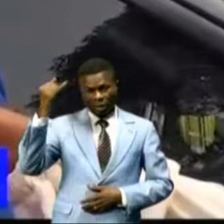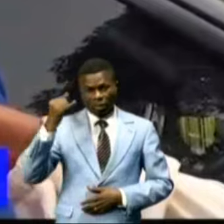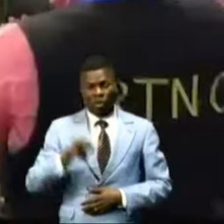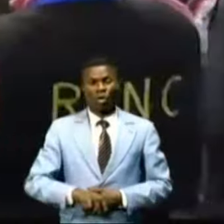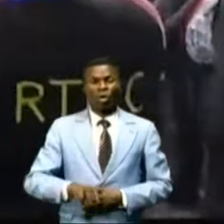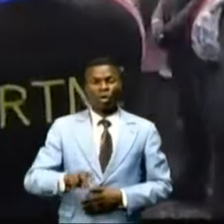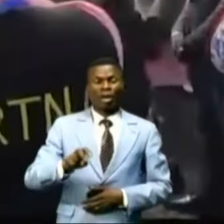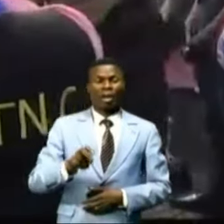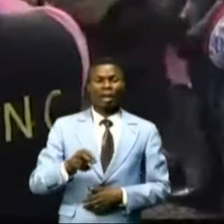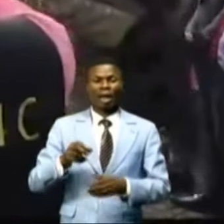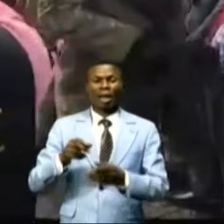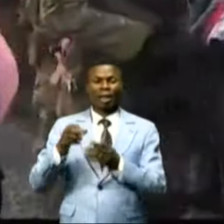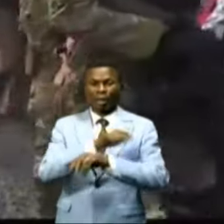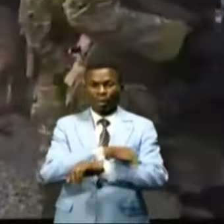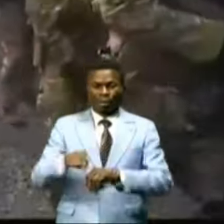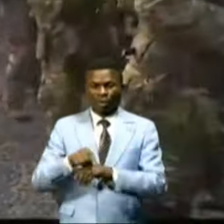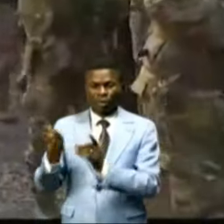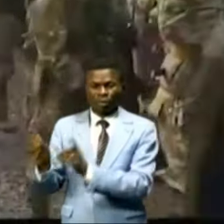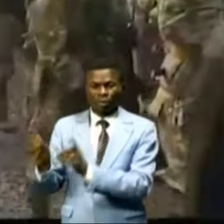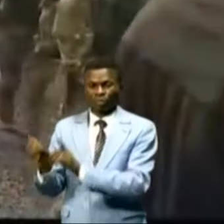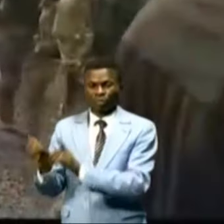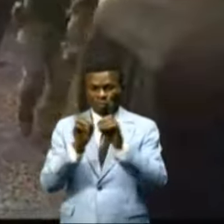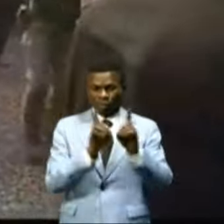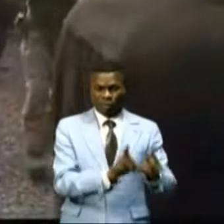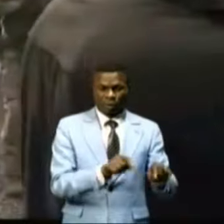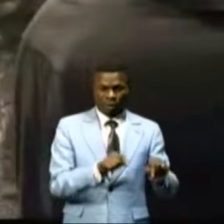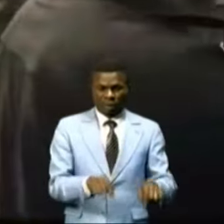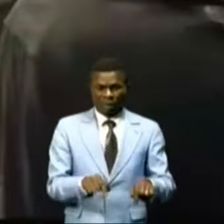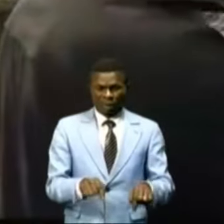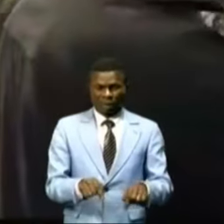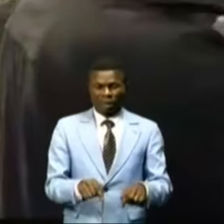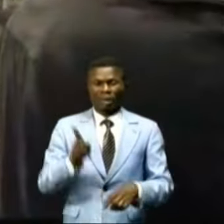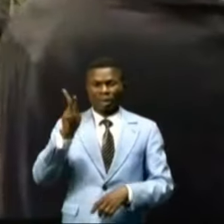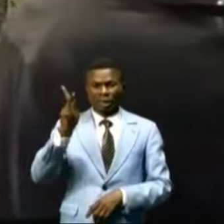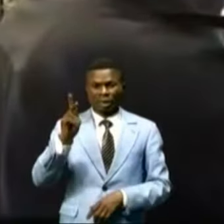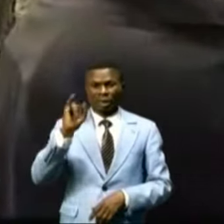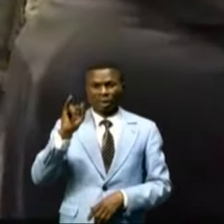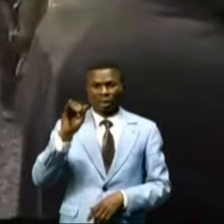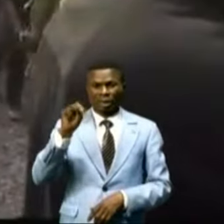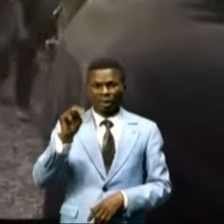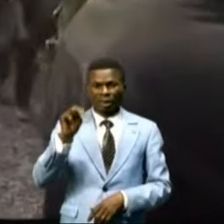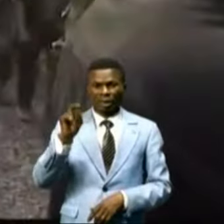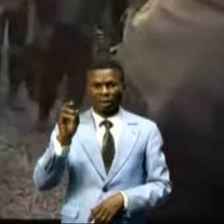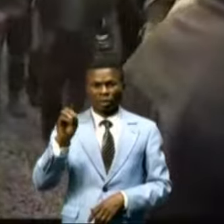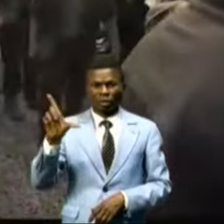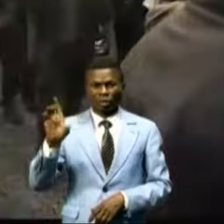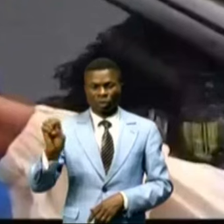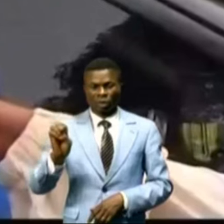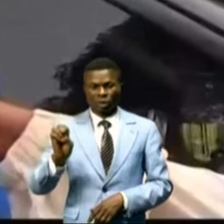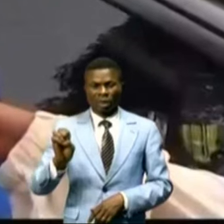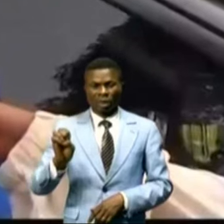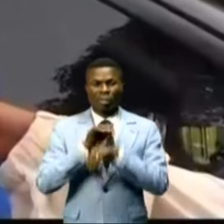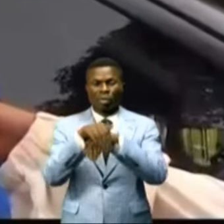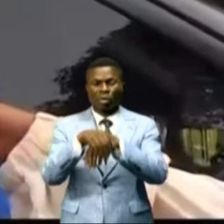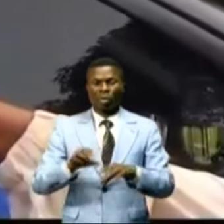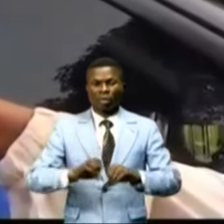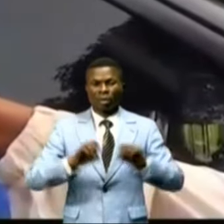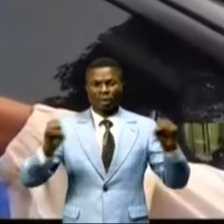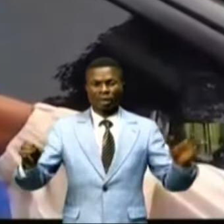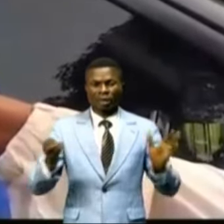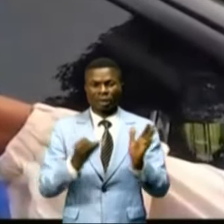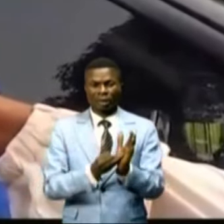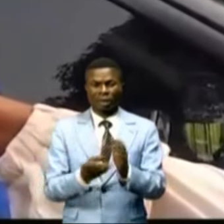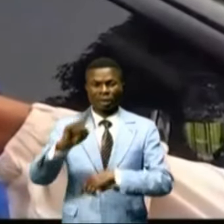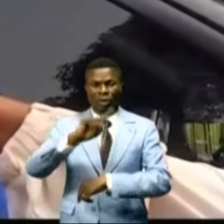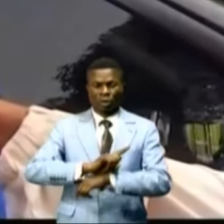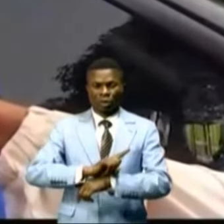bureau pour venir ici à Kinkole à la 57e journée